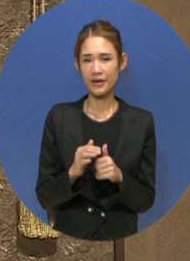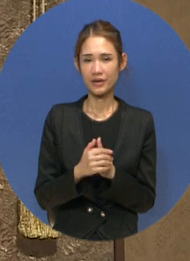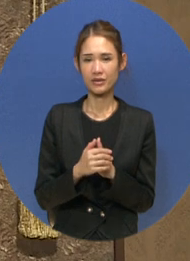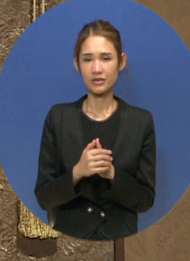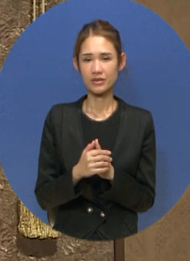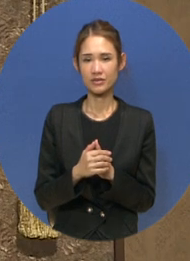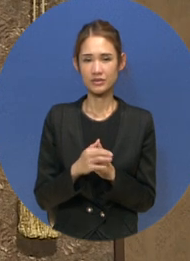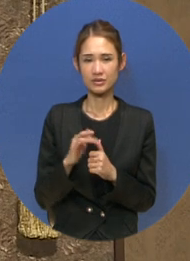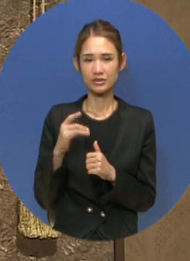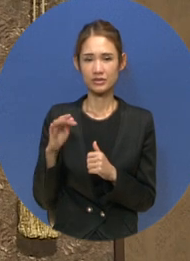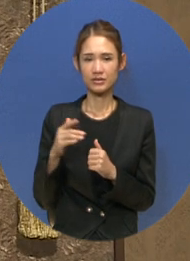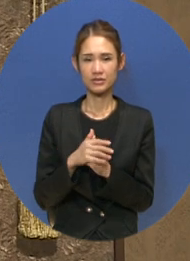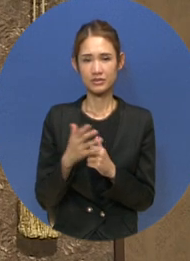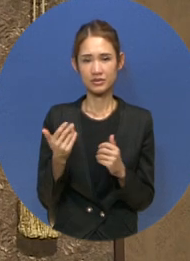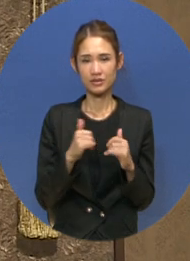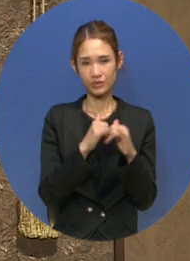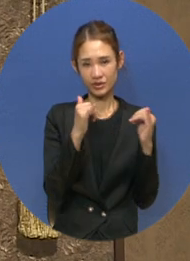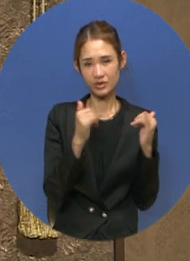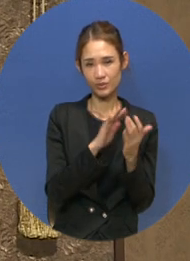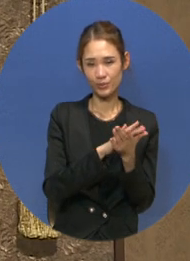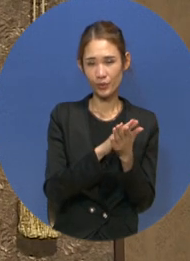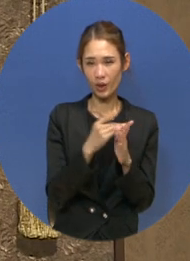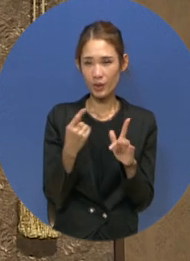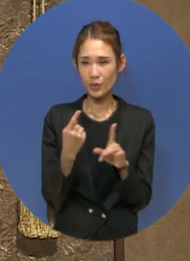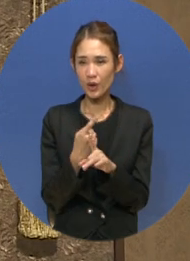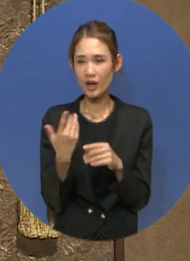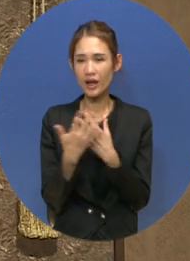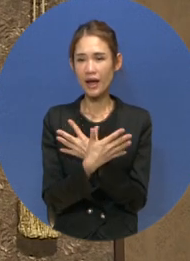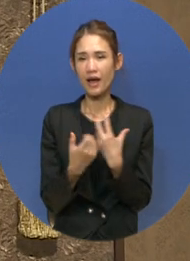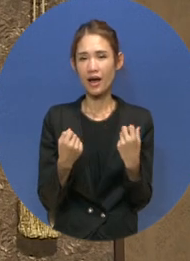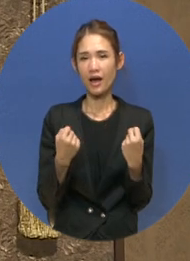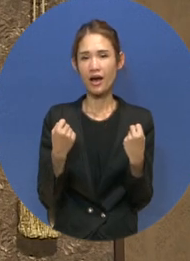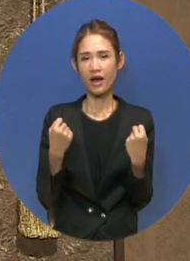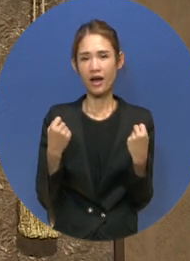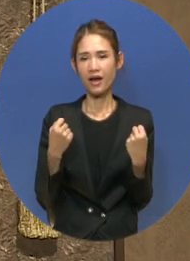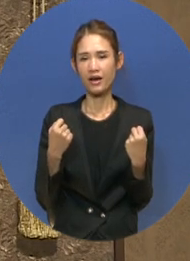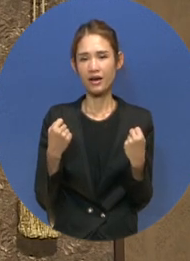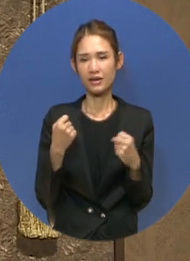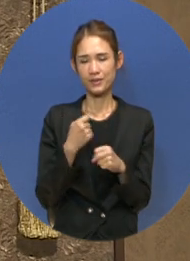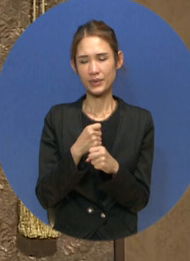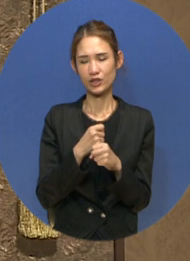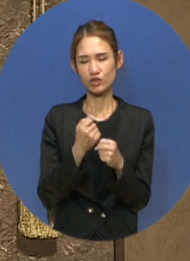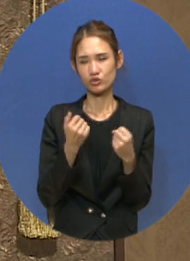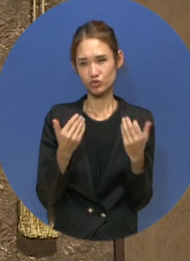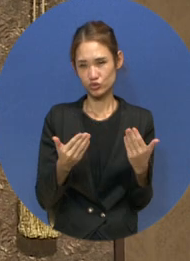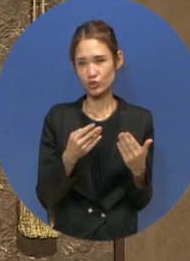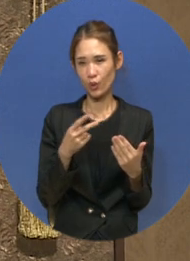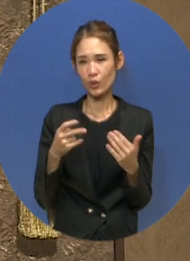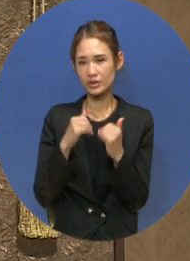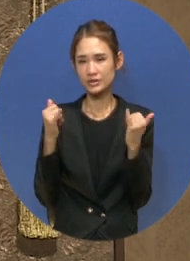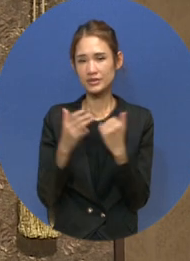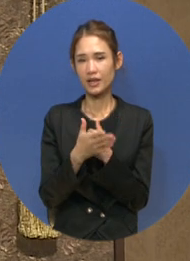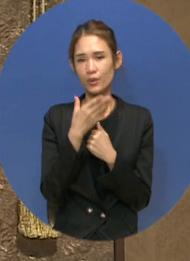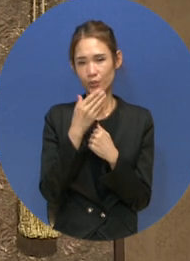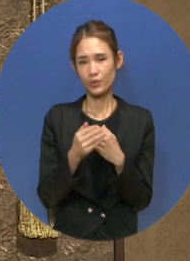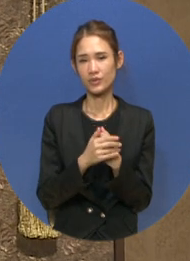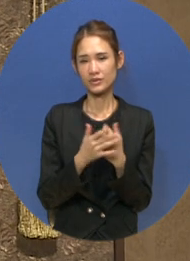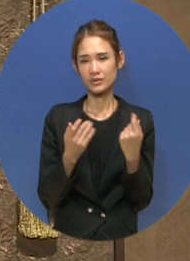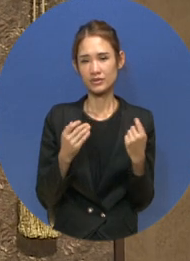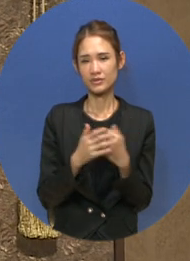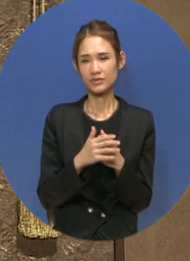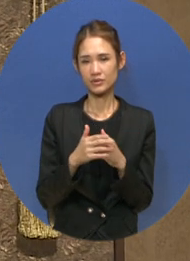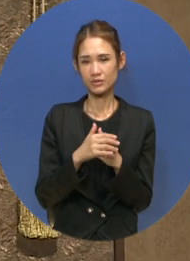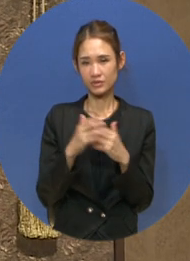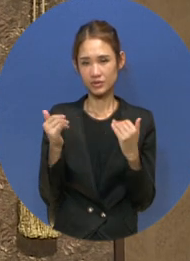sick society, 아픈 사회를 변화시켜서 건강하게 만들어주는 것이 사회복지가 아닐까. 그래서